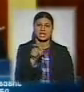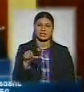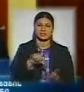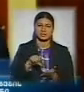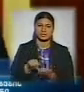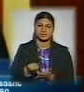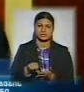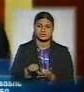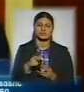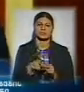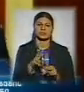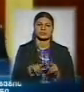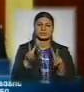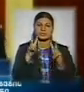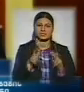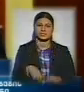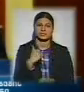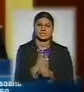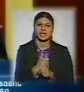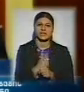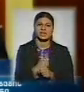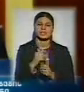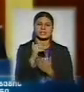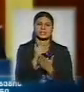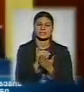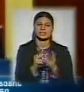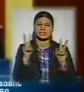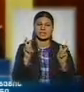მიიღებს მონაწილეობას. Comitetul de განხილვის მთავარი თემები საავტორო